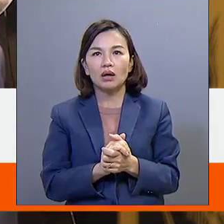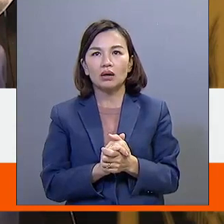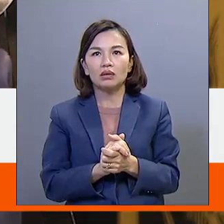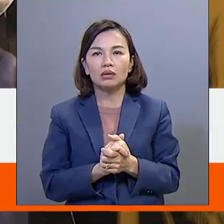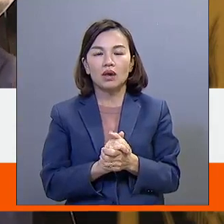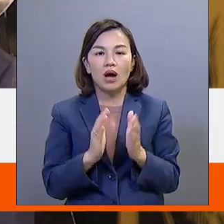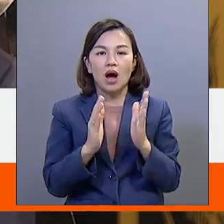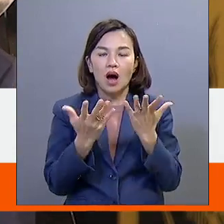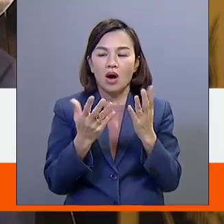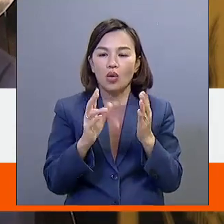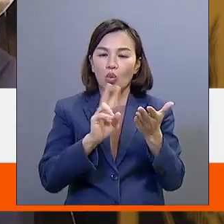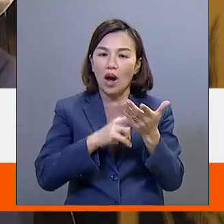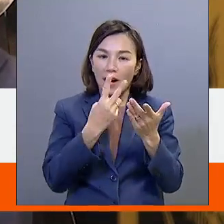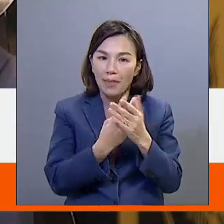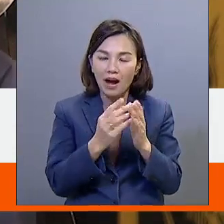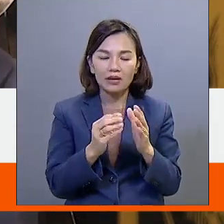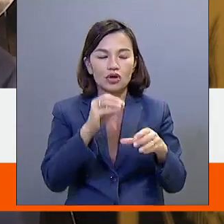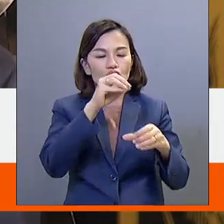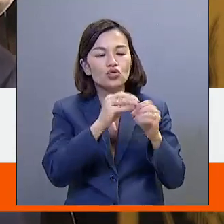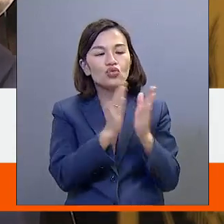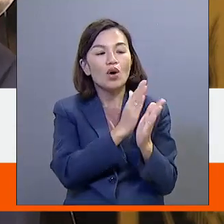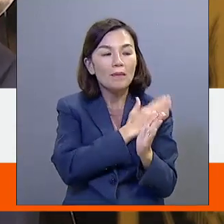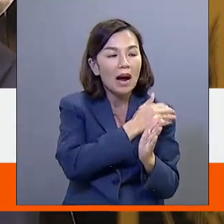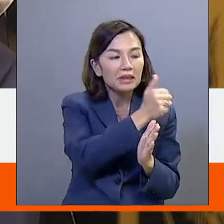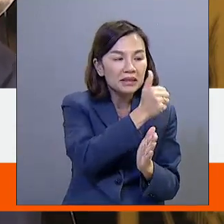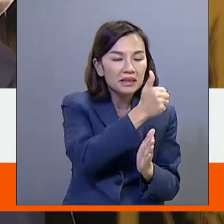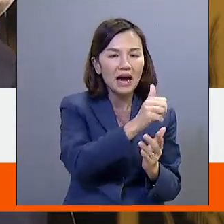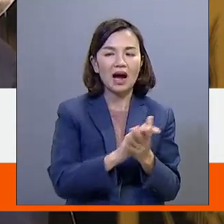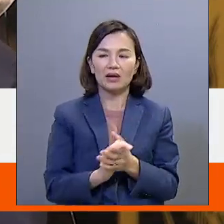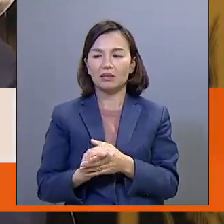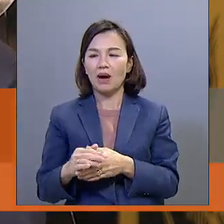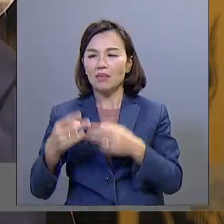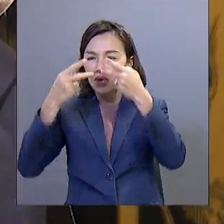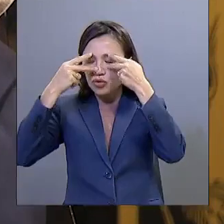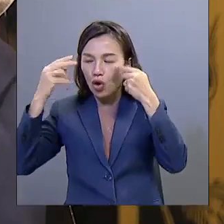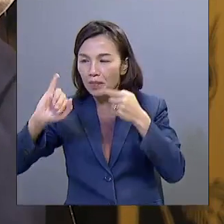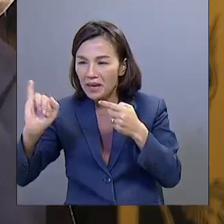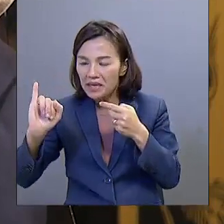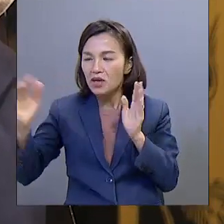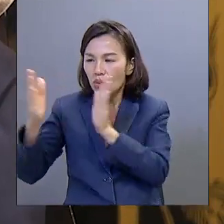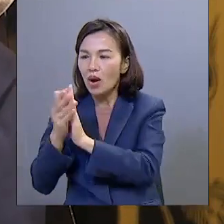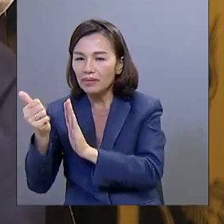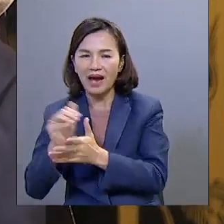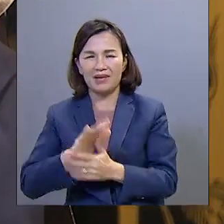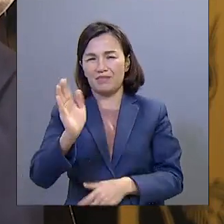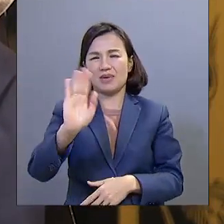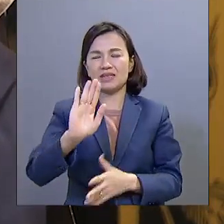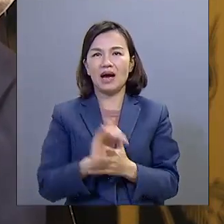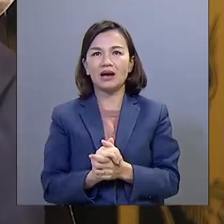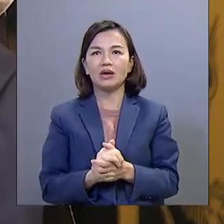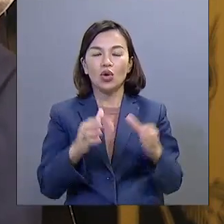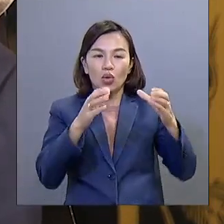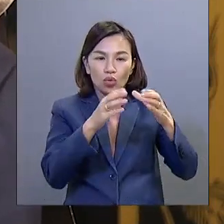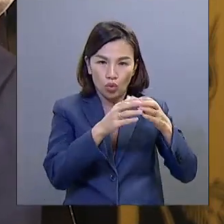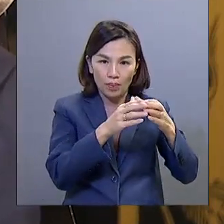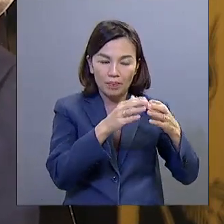ก็ได้ไม่ใช่อย่างนั้นนะหมายถึงว่าใครเป็นรัฐบาลก็ต้องเป็นกับเขาทุกครั้งไอ้อย่างนี้มันไม่ใช่ประชาธิปัตย์อันนี้ก็คุยกับผู้ใหญ่แม้กระทั่งกับหัวหน้าพ